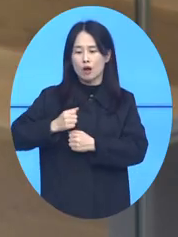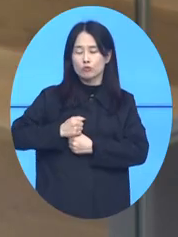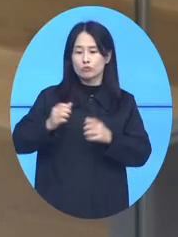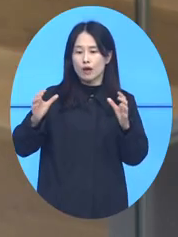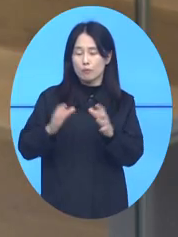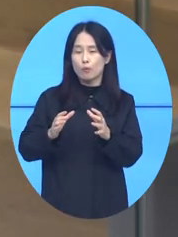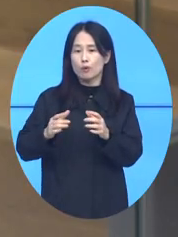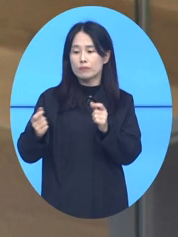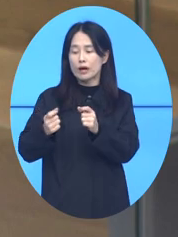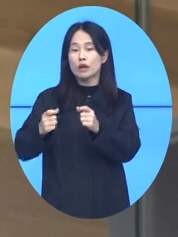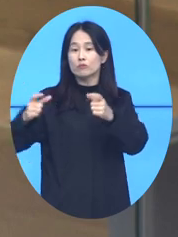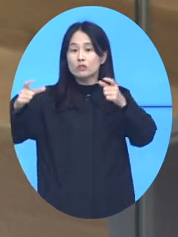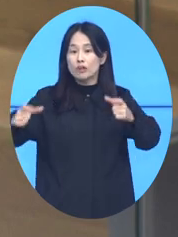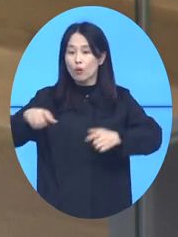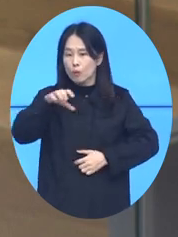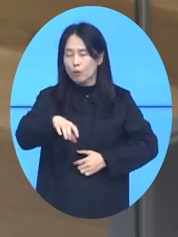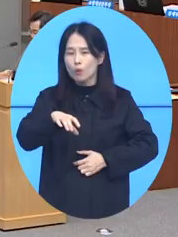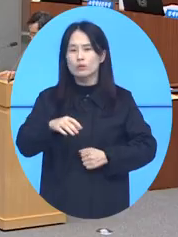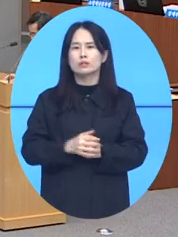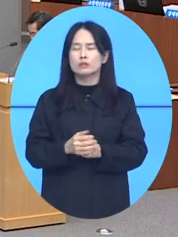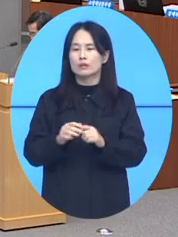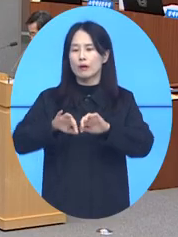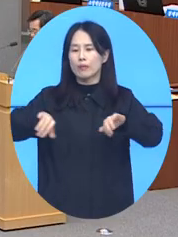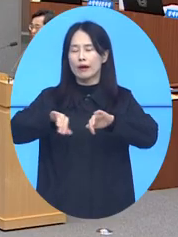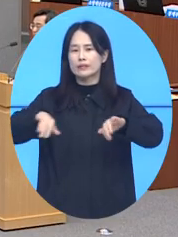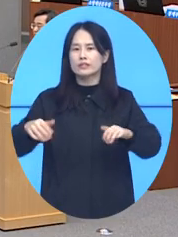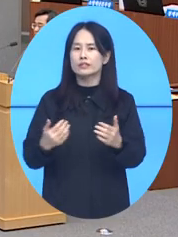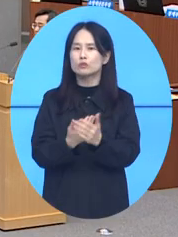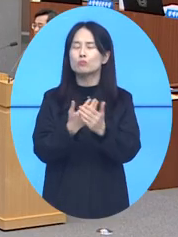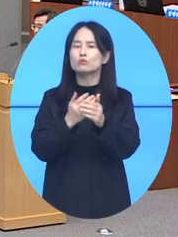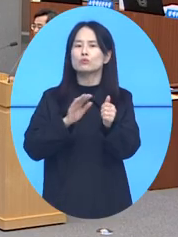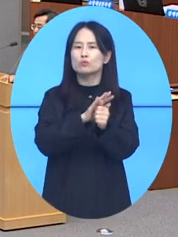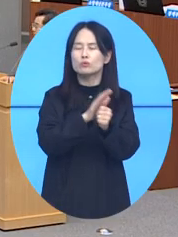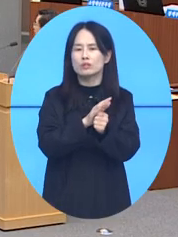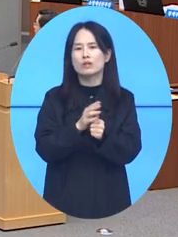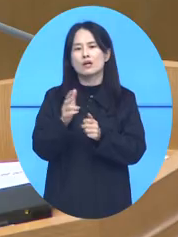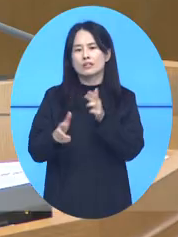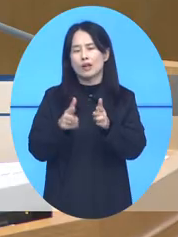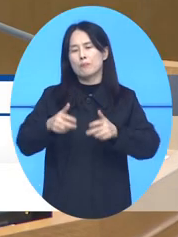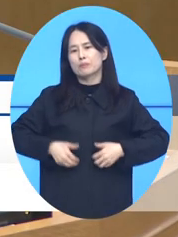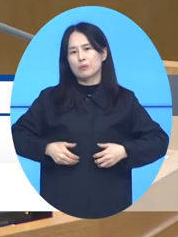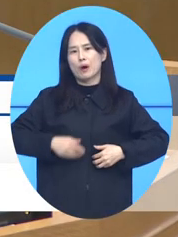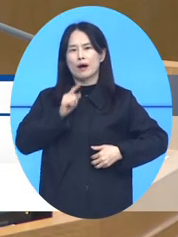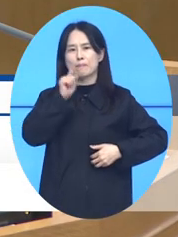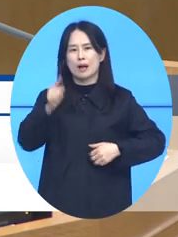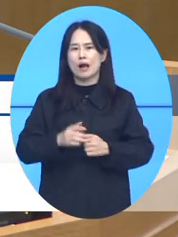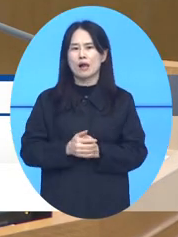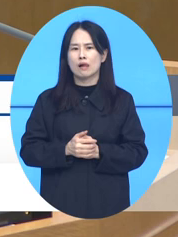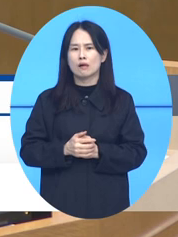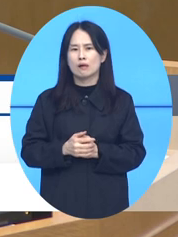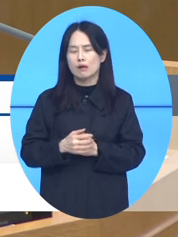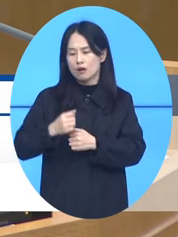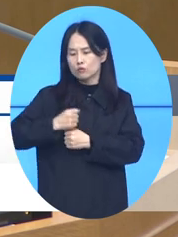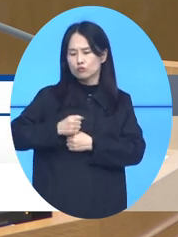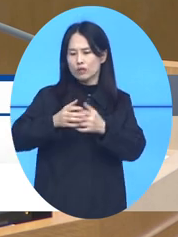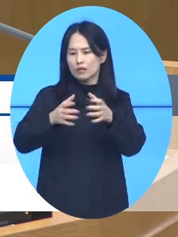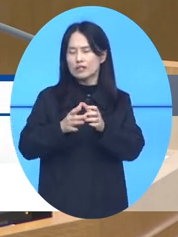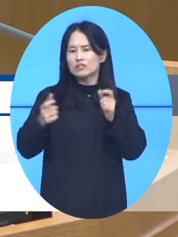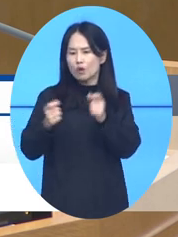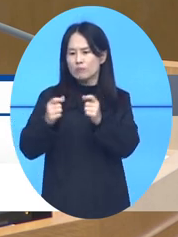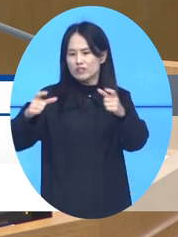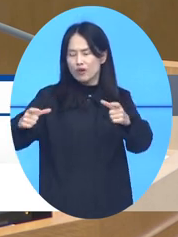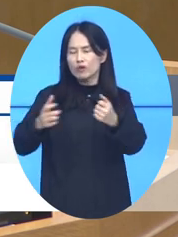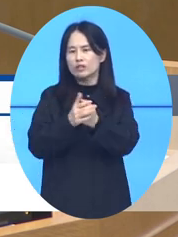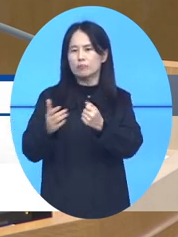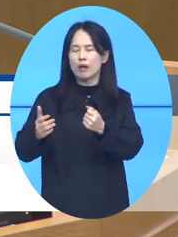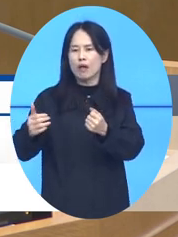북부 접경 지역에 대한 도 차원의 별도 지원 계획 수립을 촉구하는 질의도 나왔습니다. 접경 지역이라는 이유로 발전이 더딘